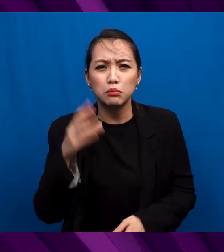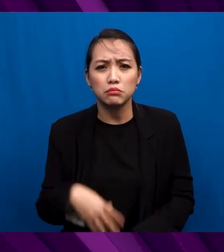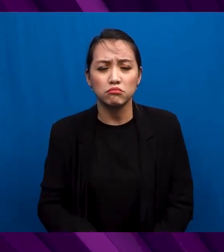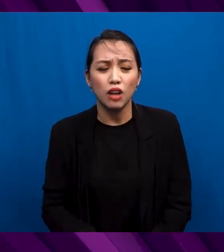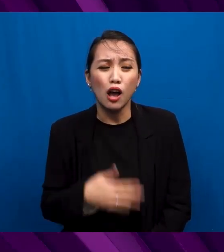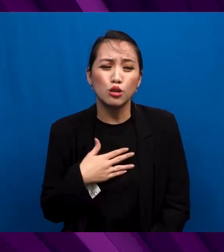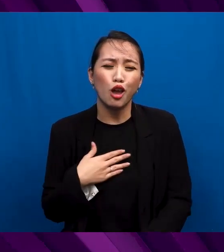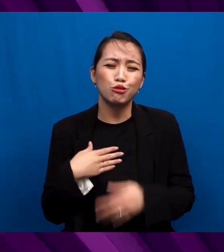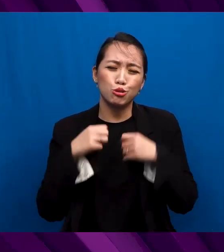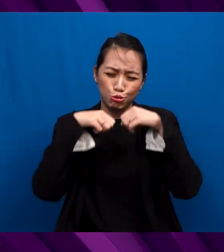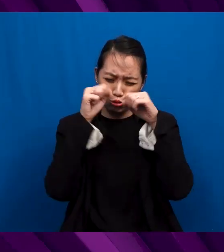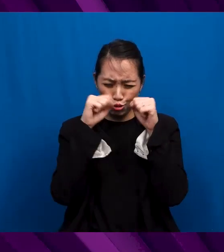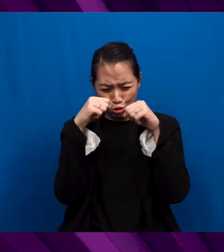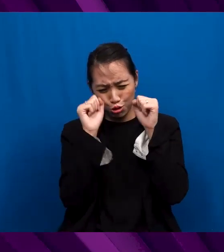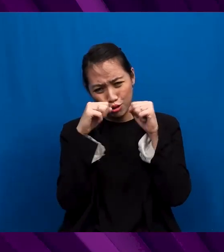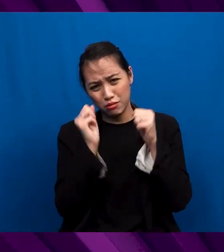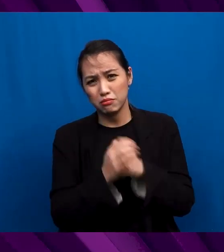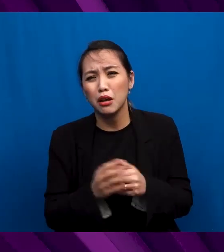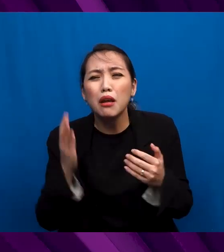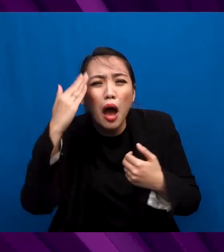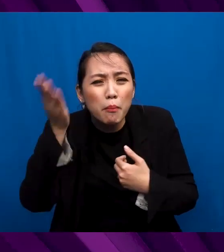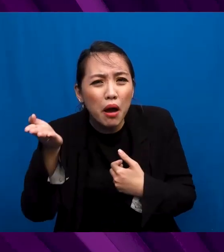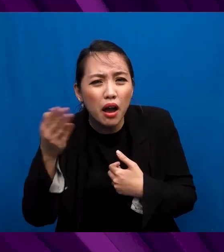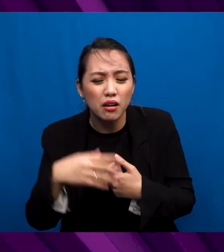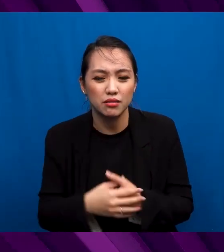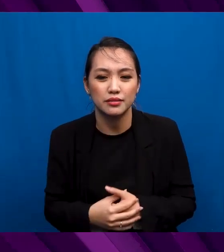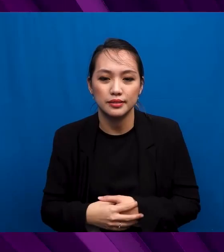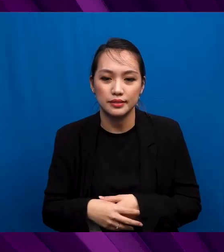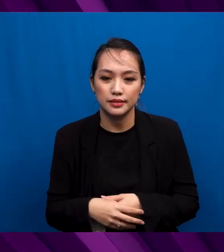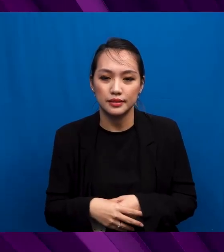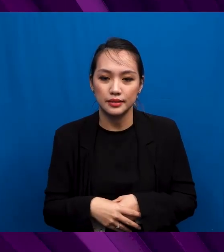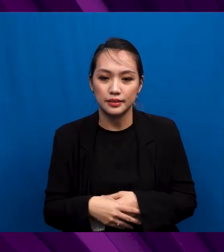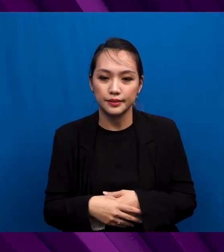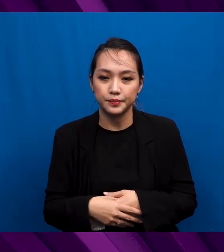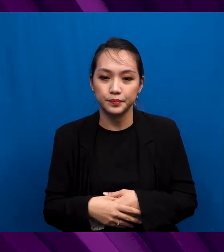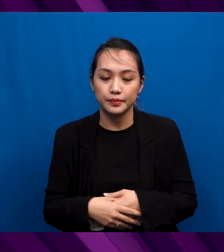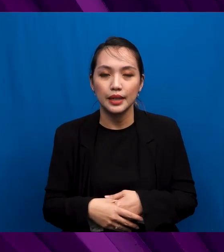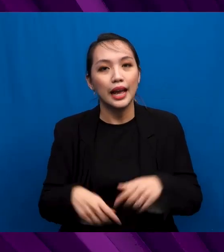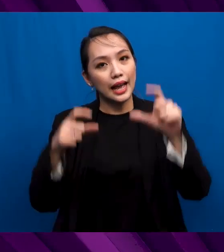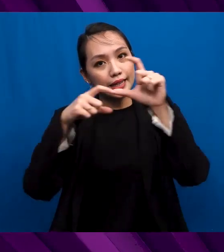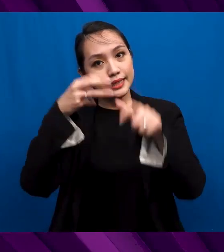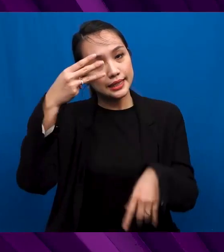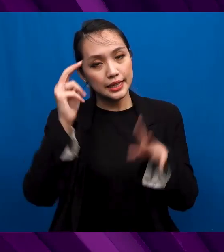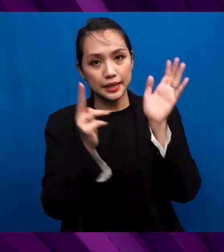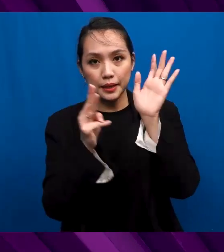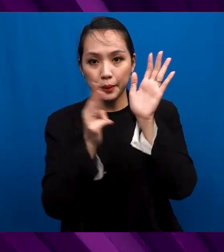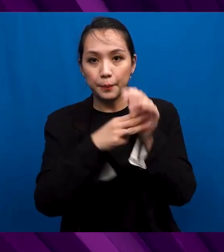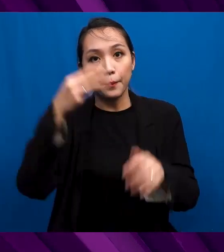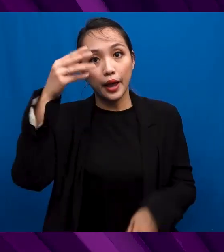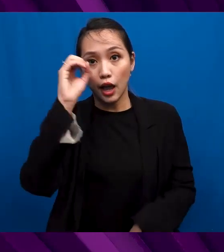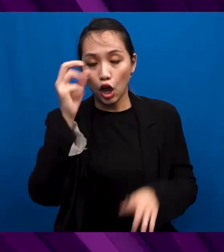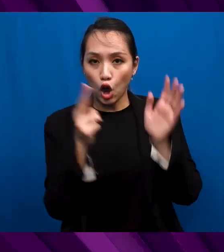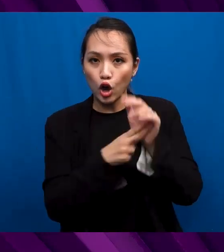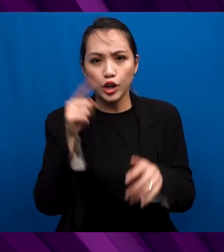berkat orang tua. Ini kan doa mereka. Ini kan doanya Musa. Kok Simeon